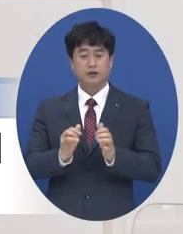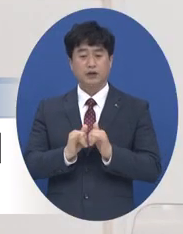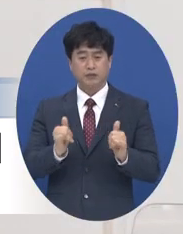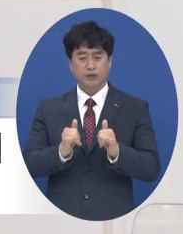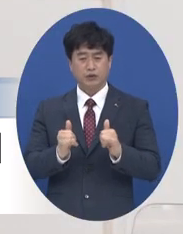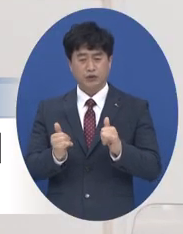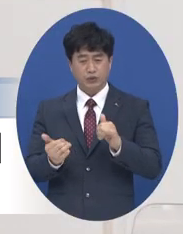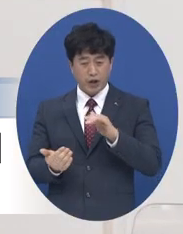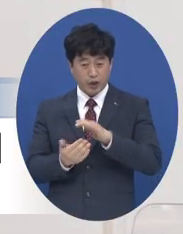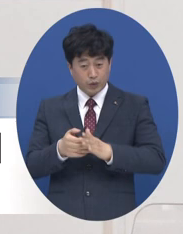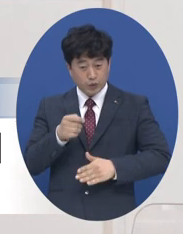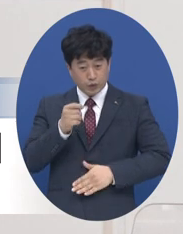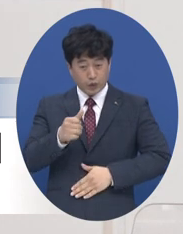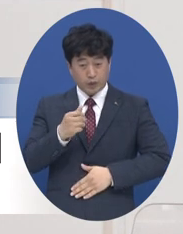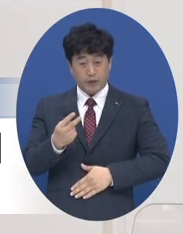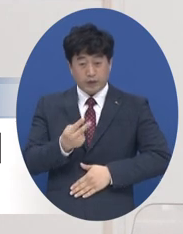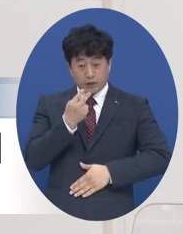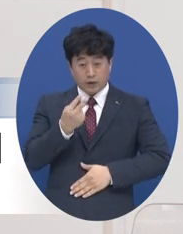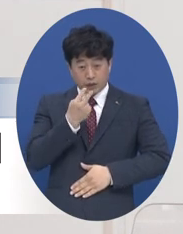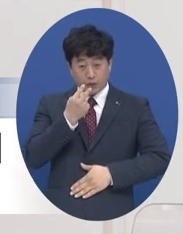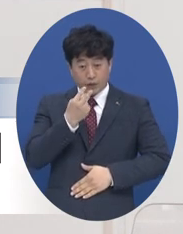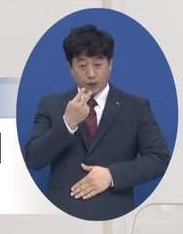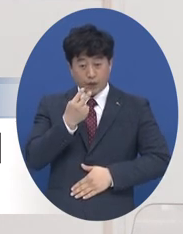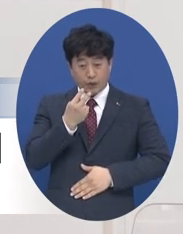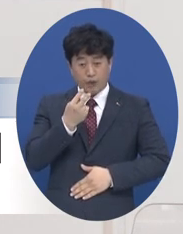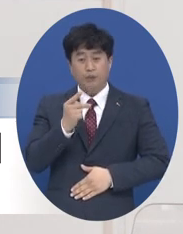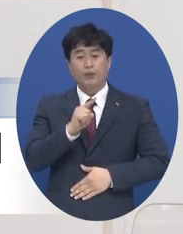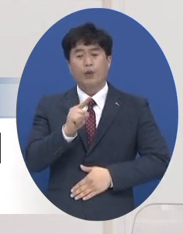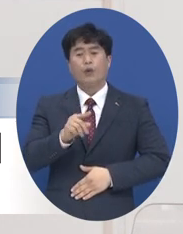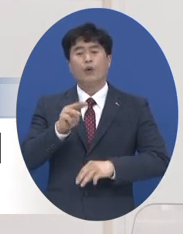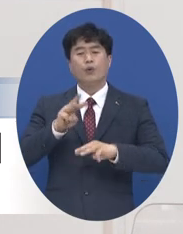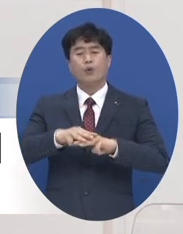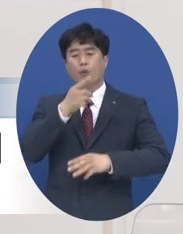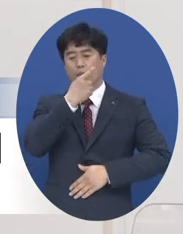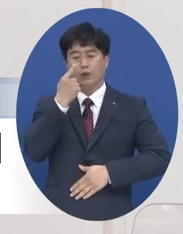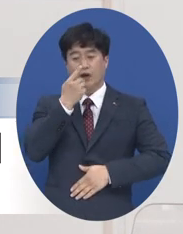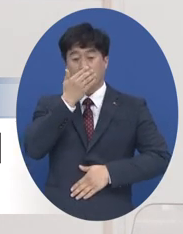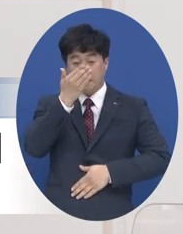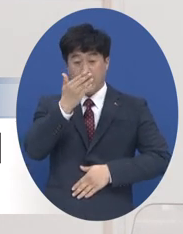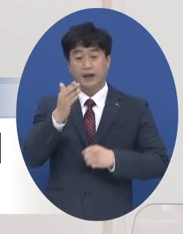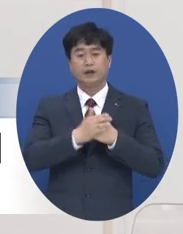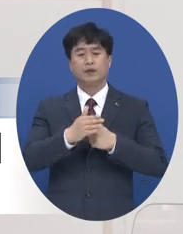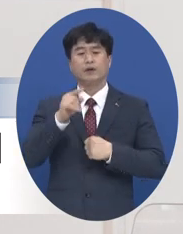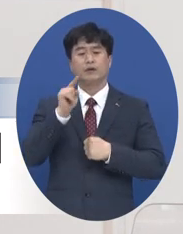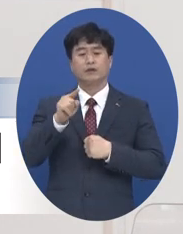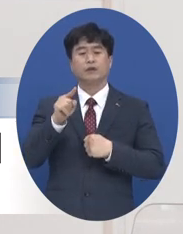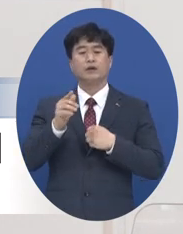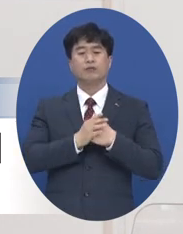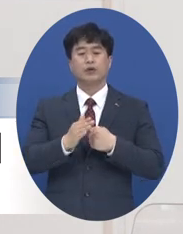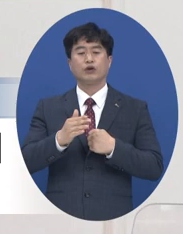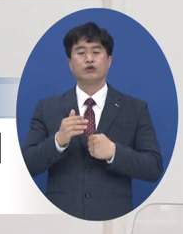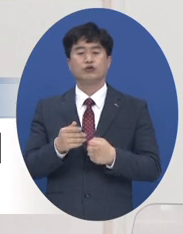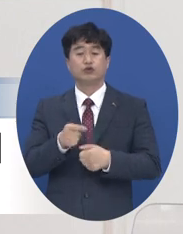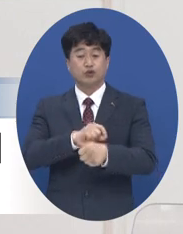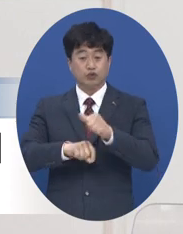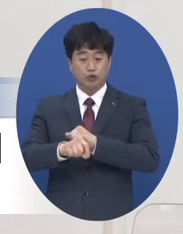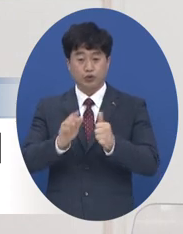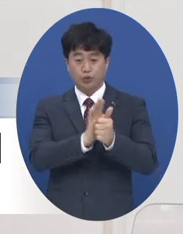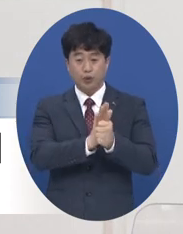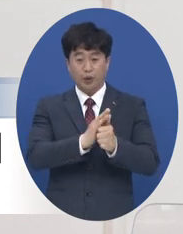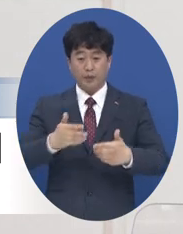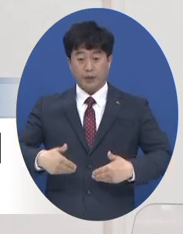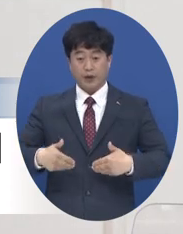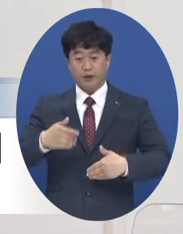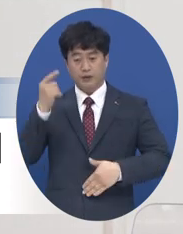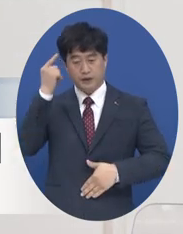사람들 최소한의 생존은 결국 농업이 보장할 수 있기 때문에 그런 측면에서도 적극적인